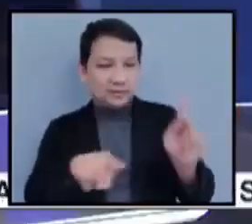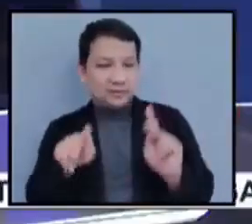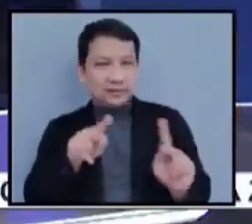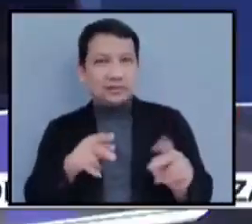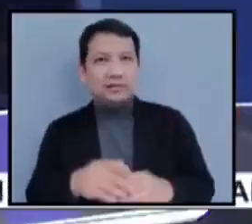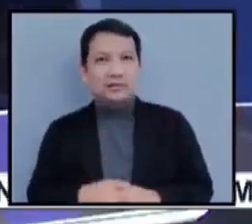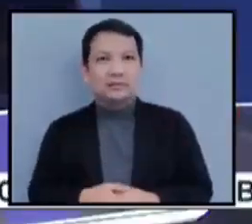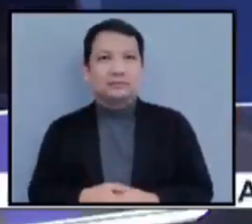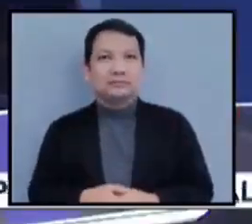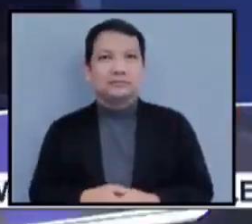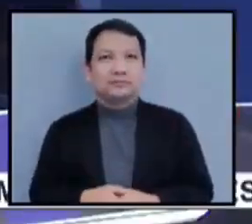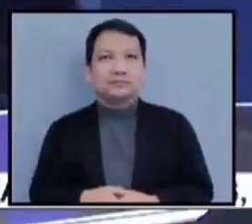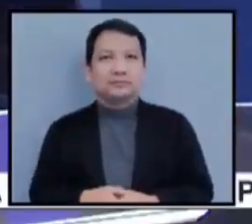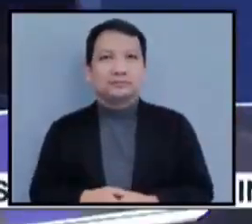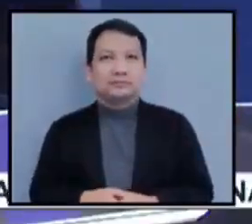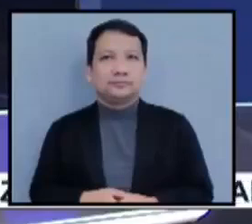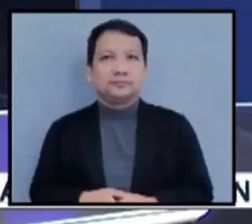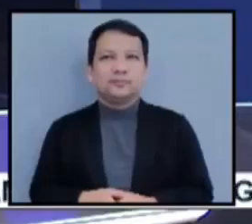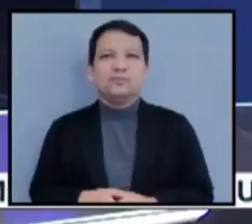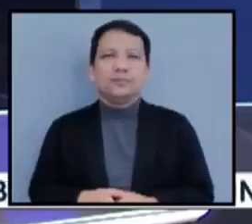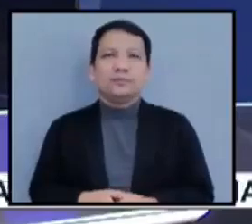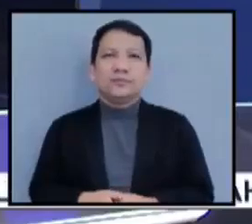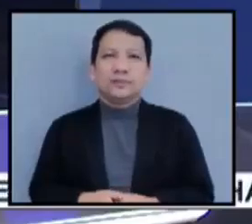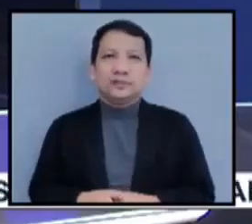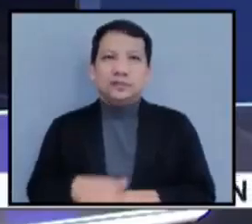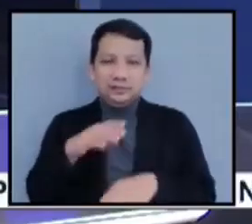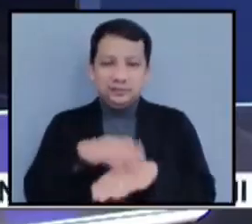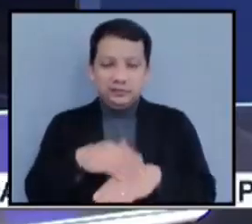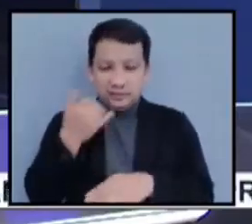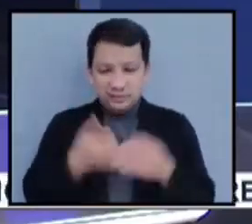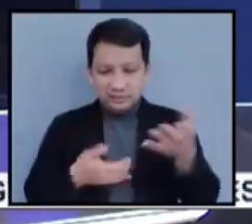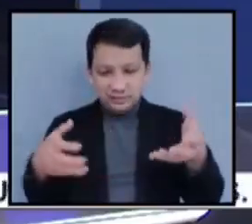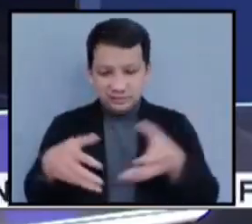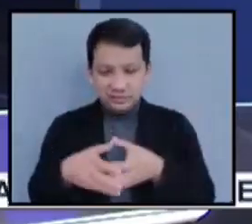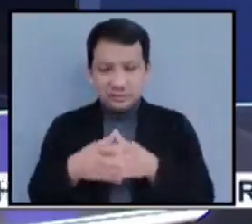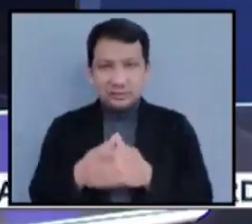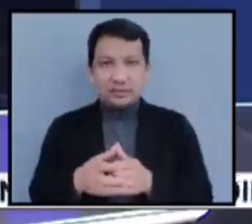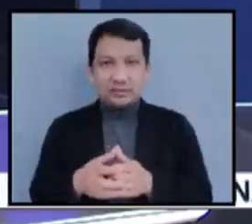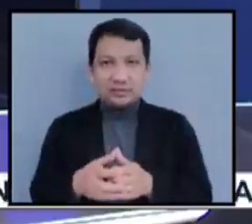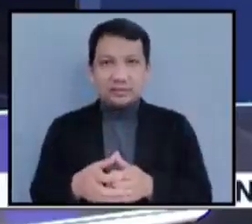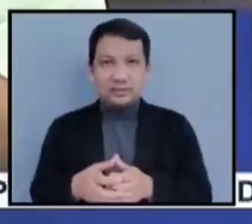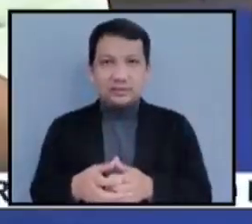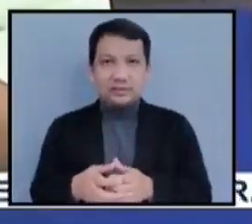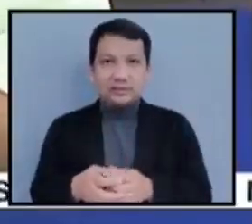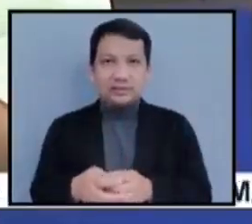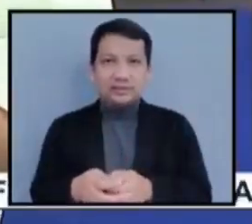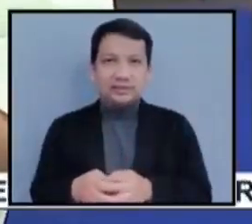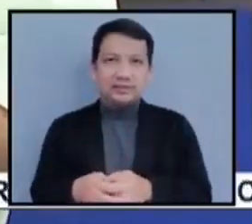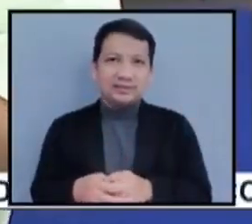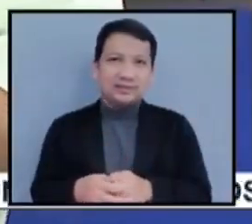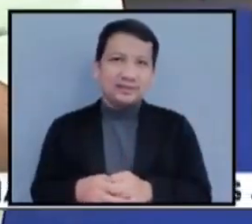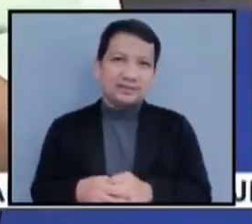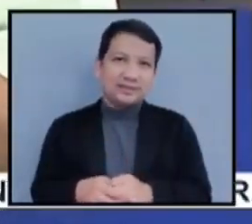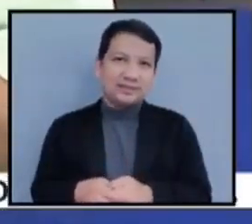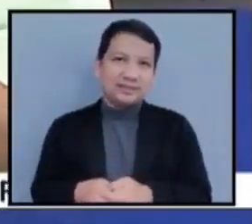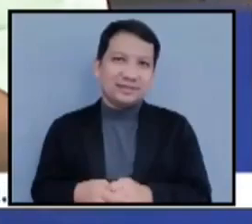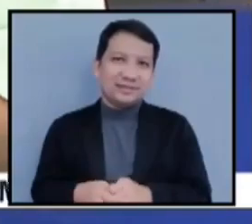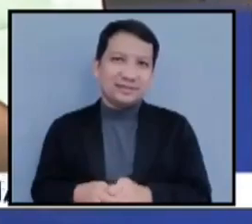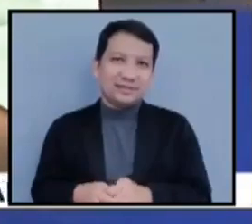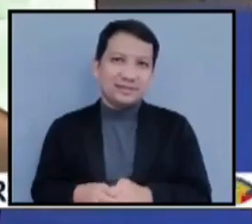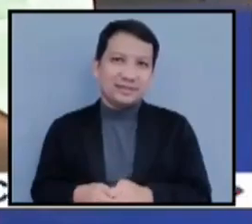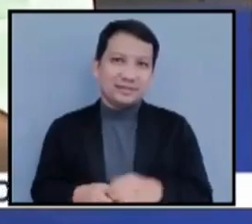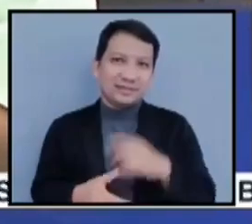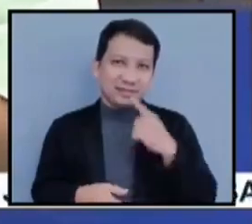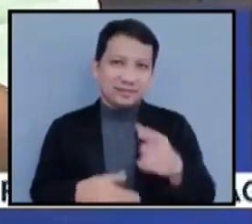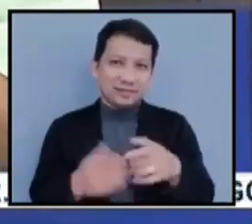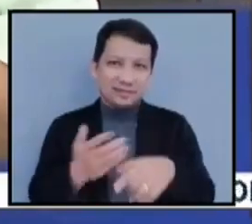sa Sound of Music, sana pala yung buong pamilya, yes. Diba? Do, a deer, a female. Hindi na uso yun, Chi, kasi gusto niya mga indie.